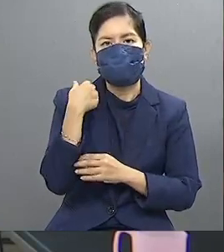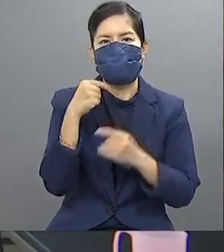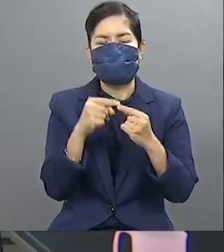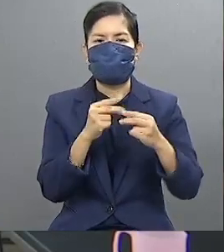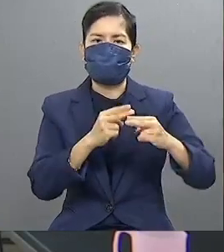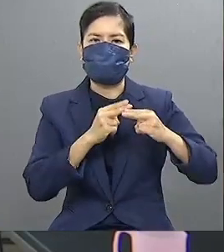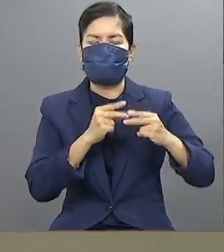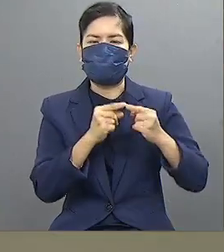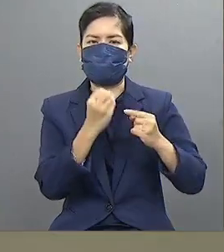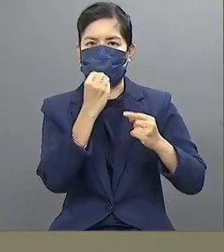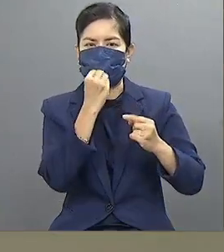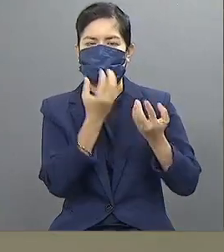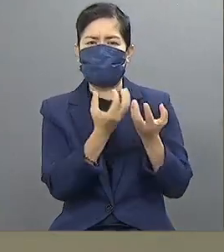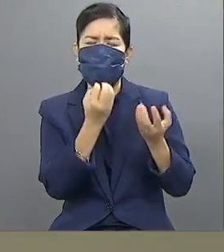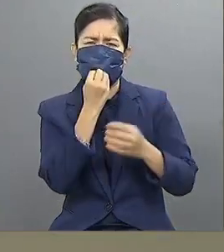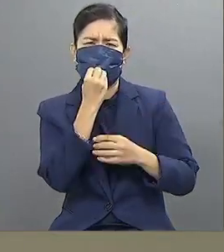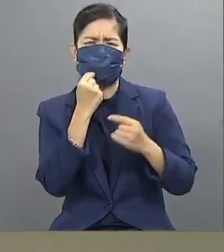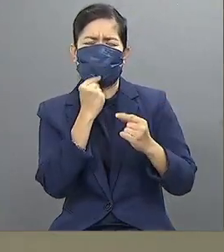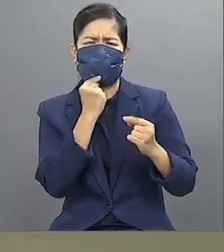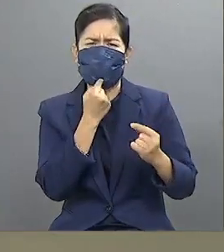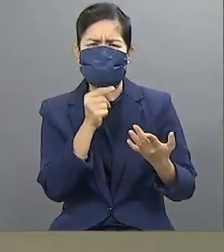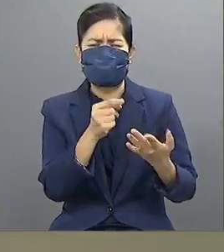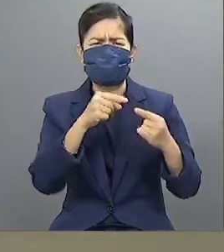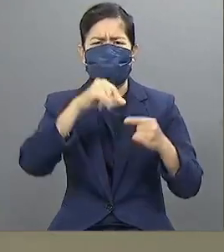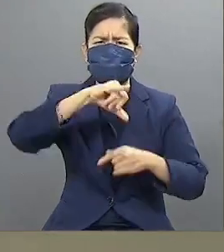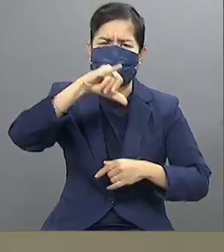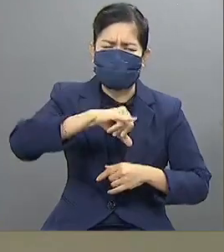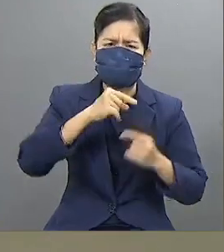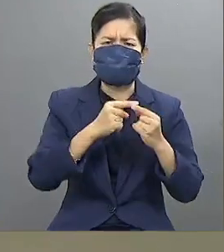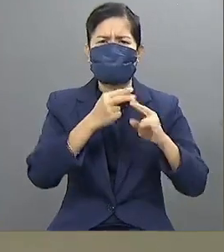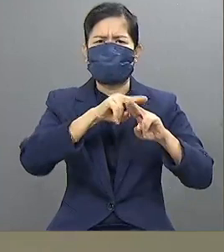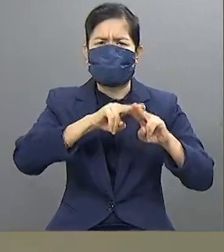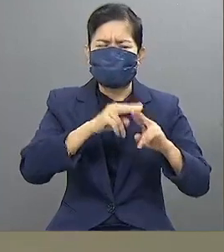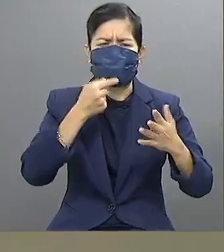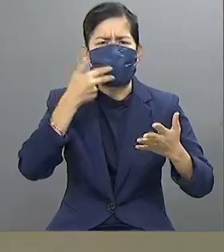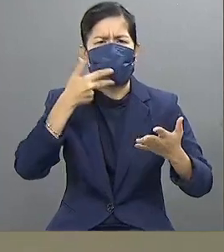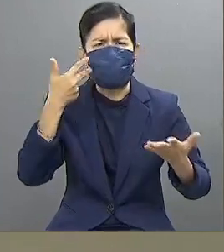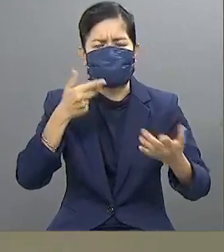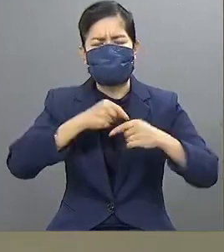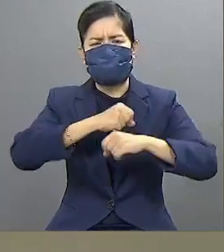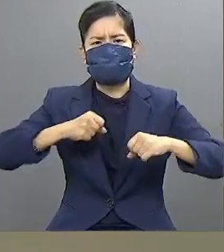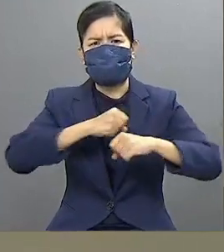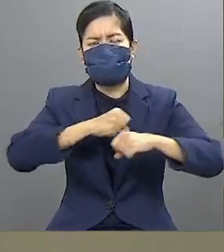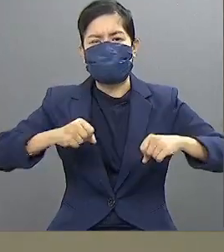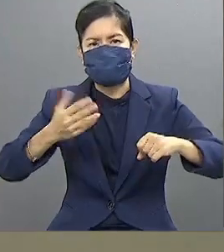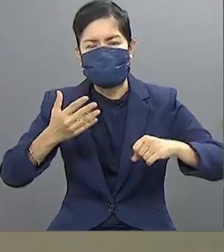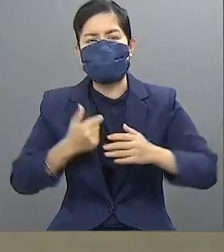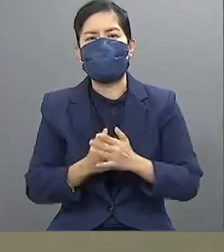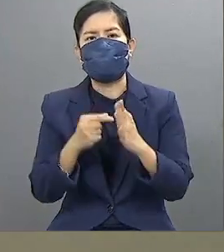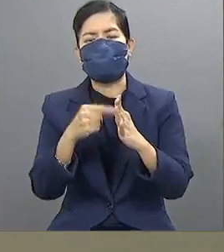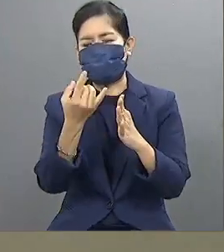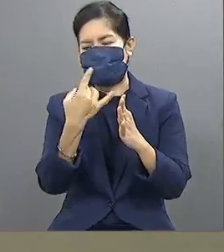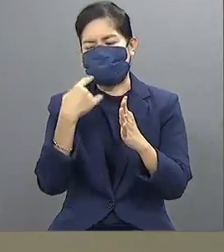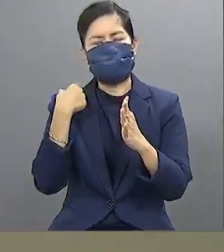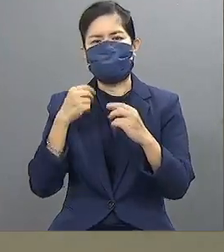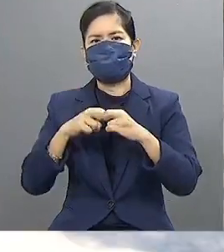ไม่ดีเรากินเค็มจัดเรากินหวานจัดเราไม่ออกกำลังกายเรามีน้ำหนักเกินนะครับแล้วก็กินยาที่มีพิษต่อไตสูบบุหรี ่ น